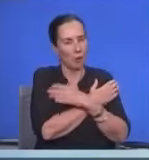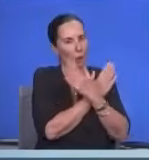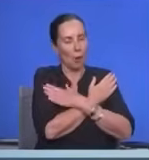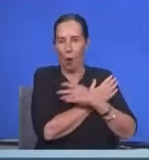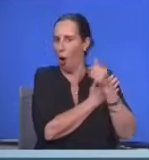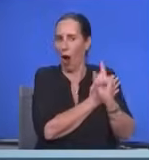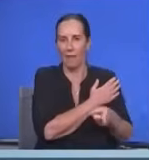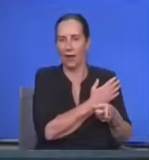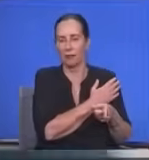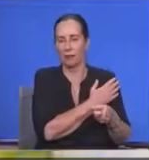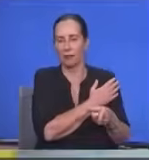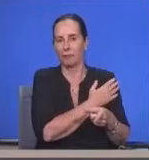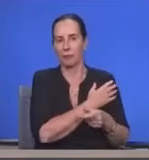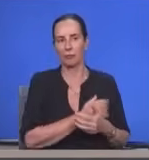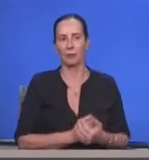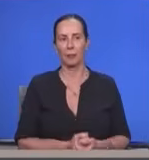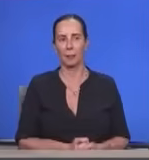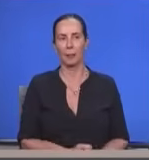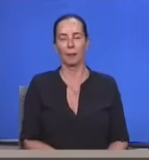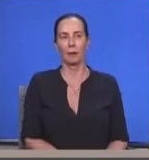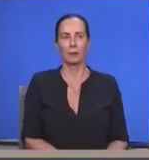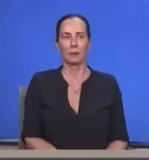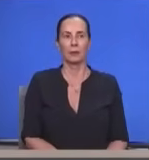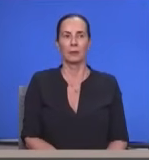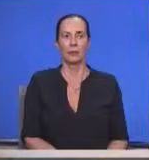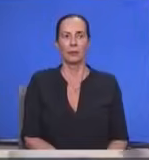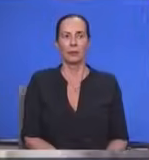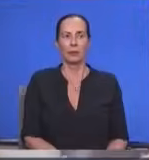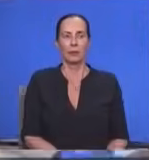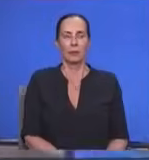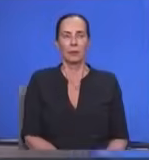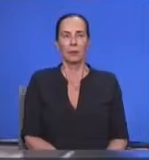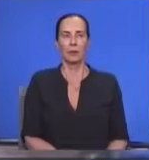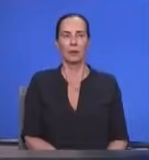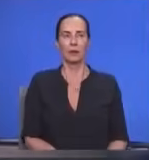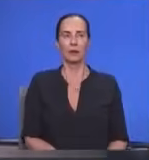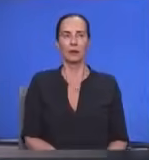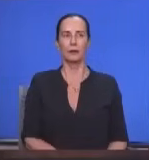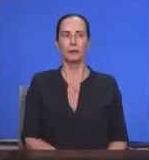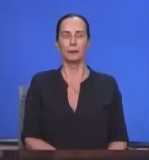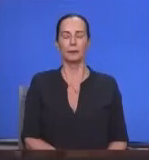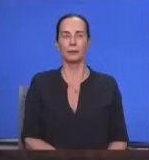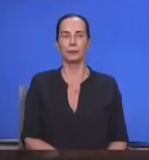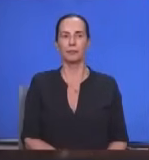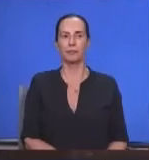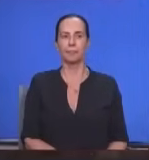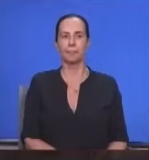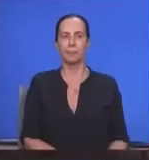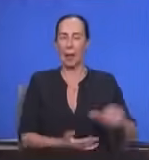ללא ספק תזדקק לו עוד זמן רב.